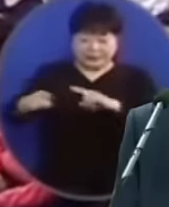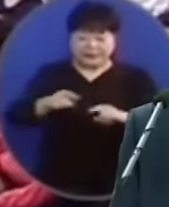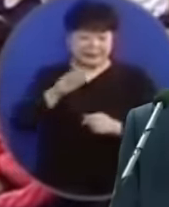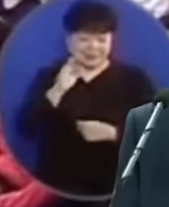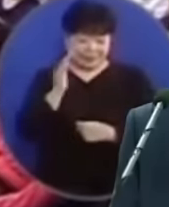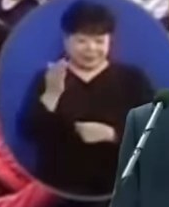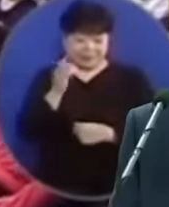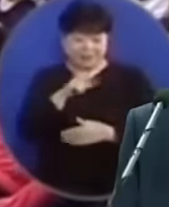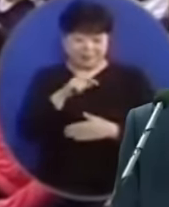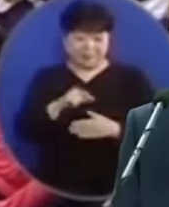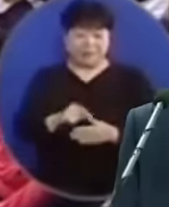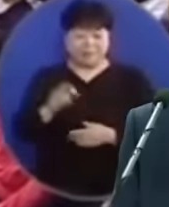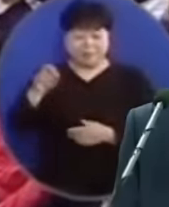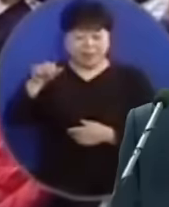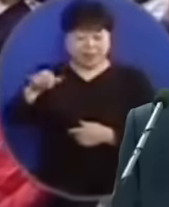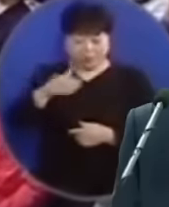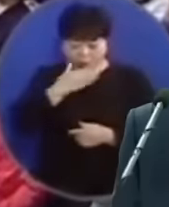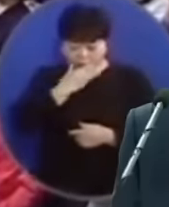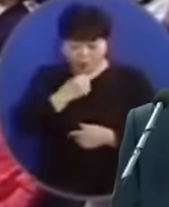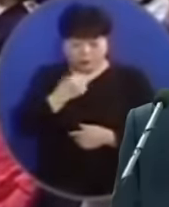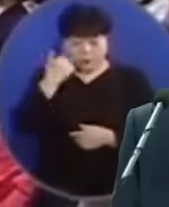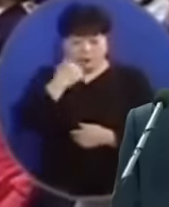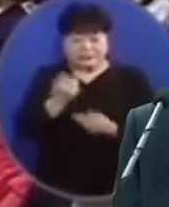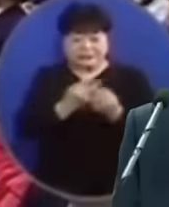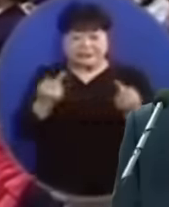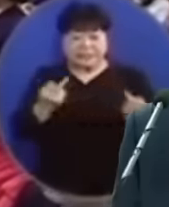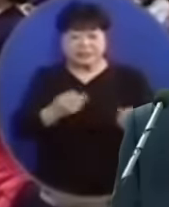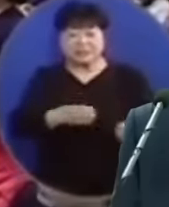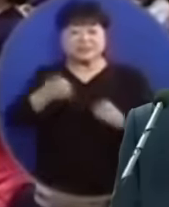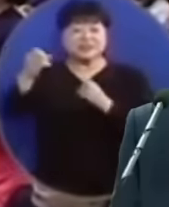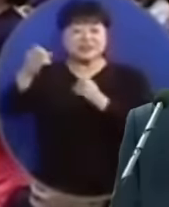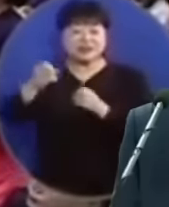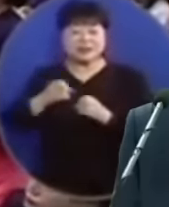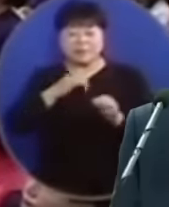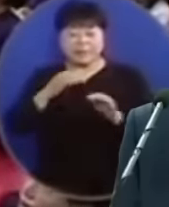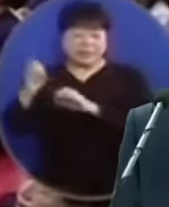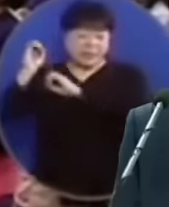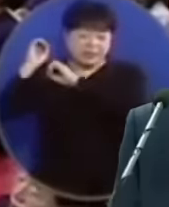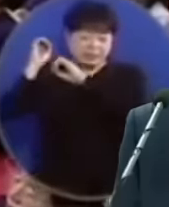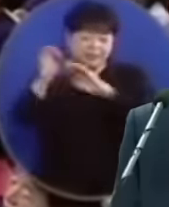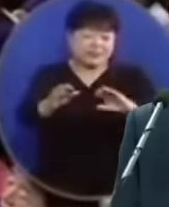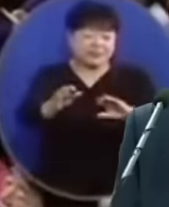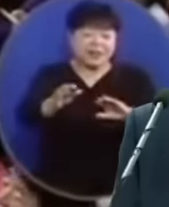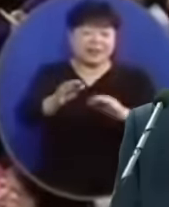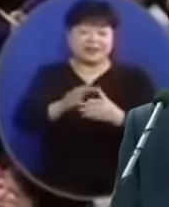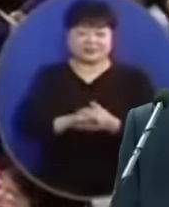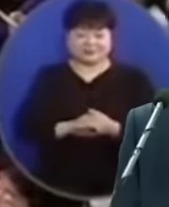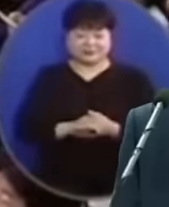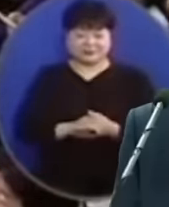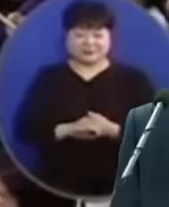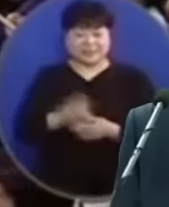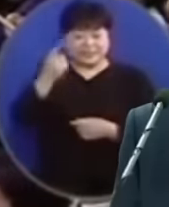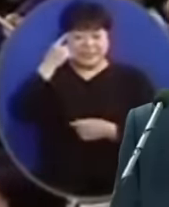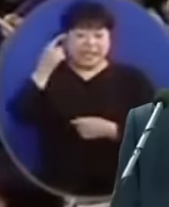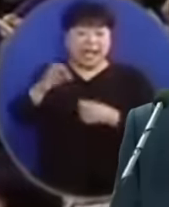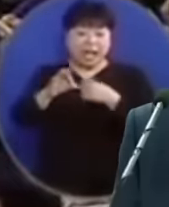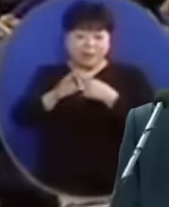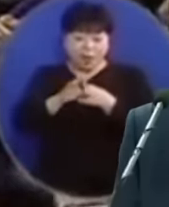것입니다. 마가복음 11장 23절에 누구든지 산들어 들리어 바다에 던지라